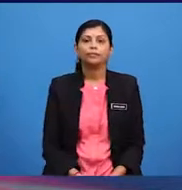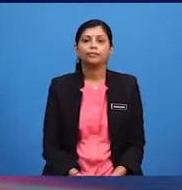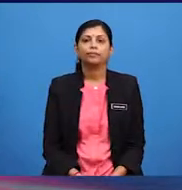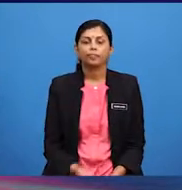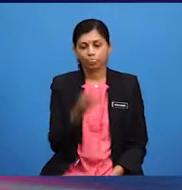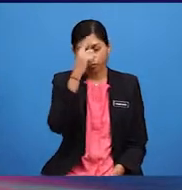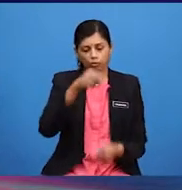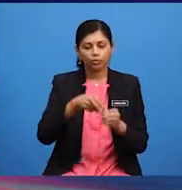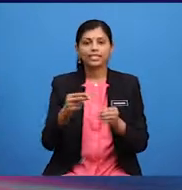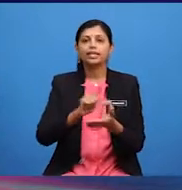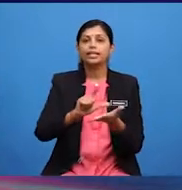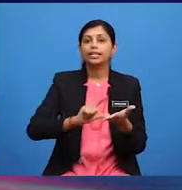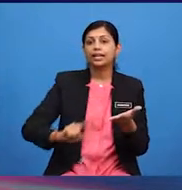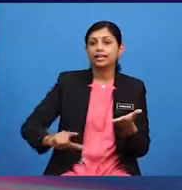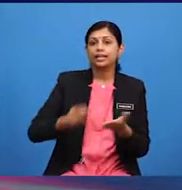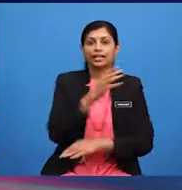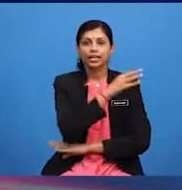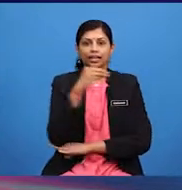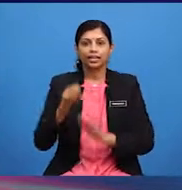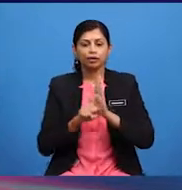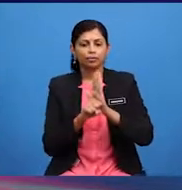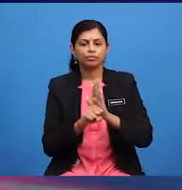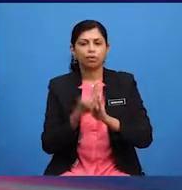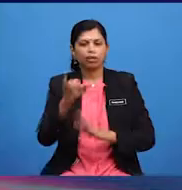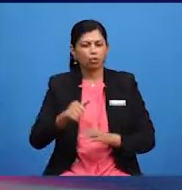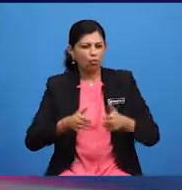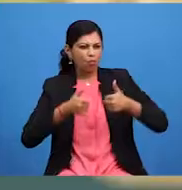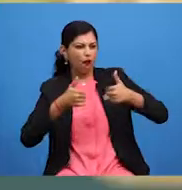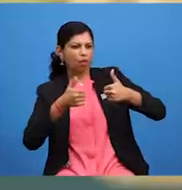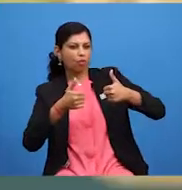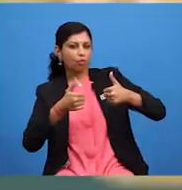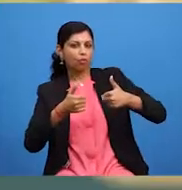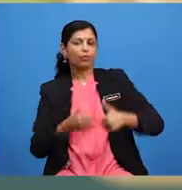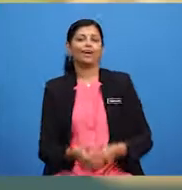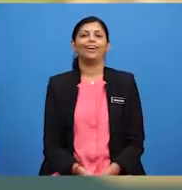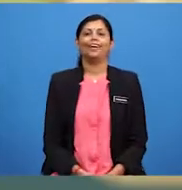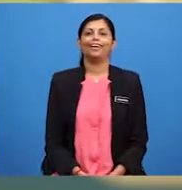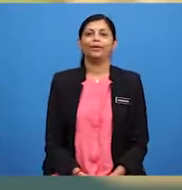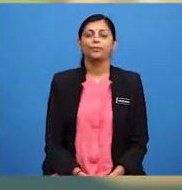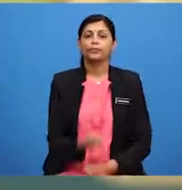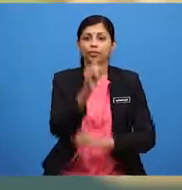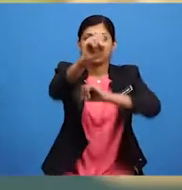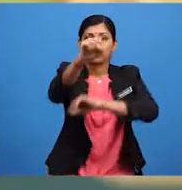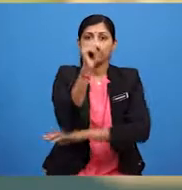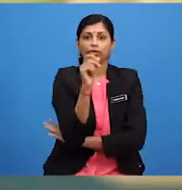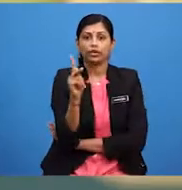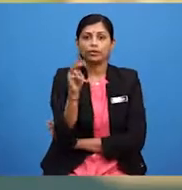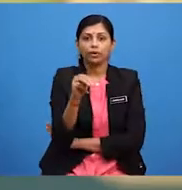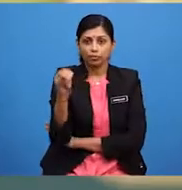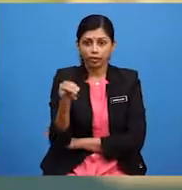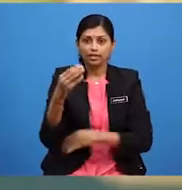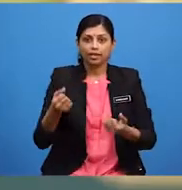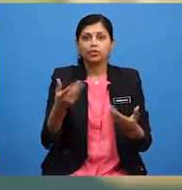menghasilkan lakaran dan persembahan yang lebih menarik. Baiklah murid-murid, setelah